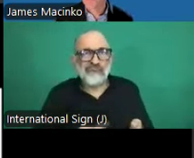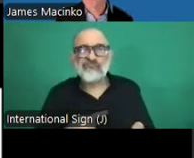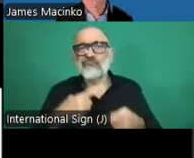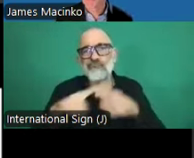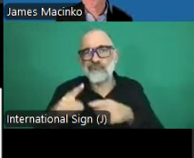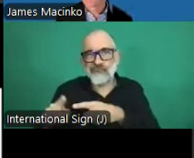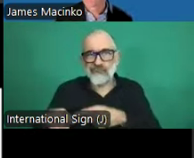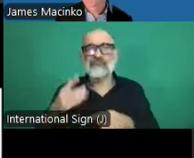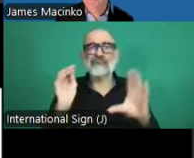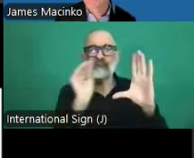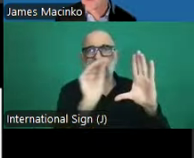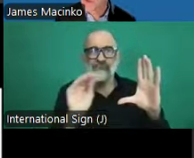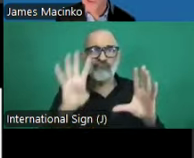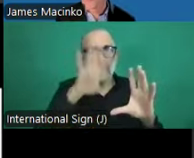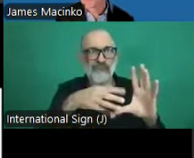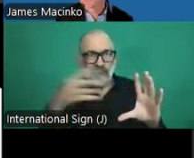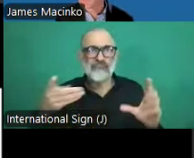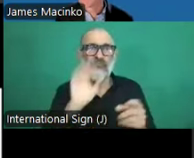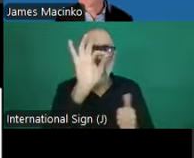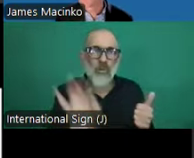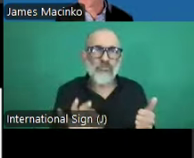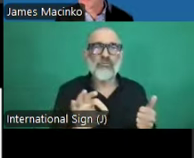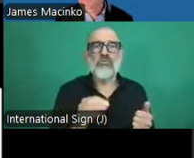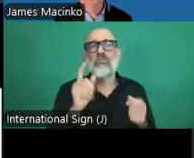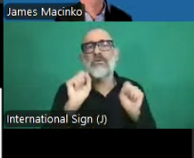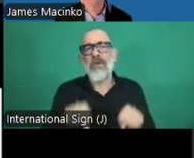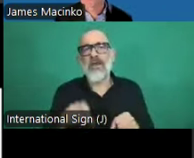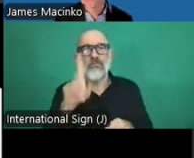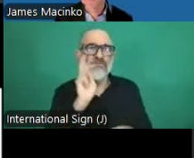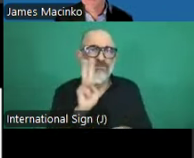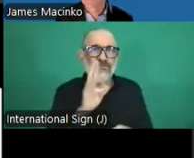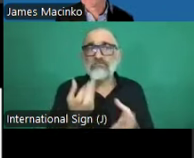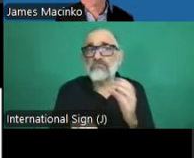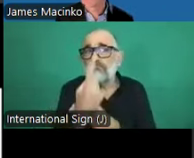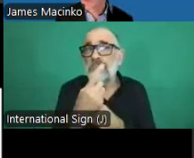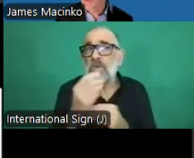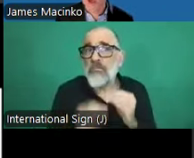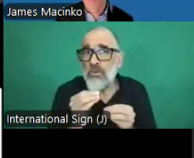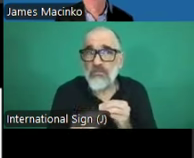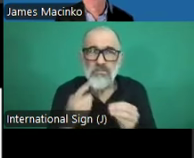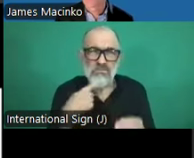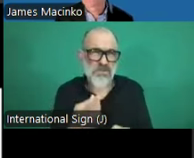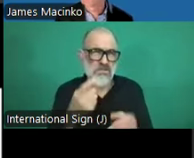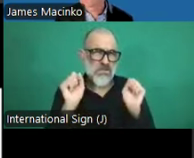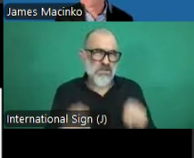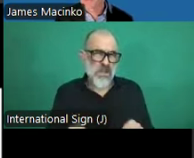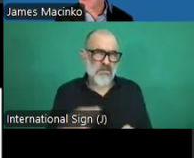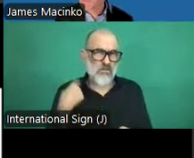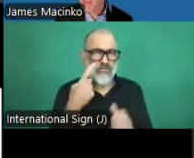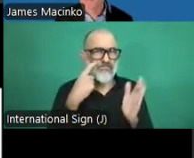faut identifier pourquoi et quelles sont les barrières. Est-ce que il n'y avait pas de suffisant de docteurs, il n'y avait